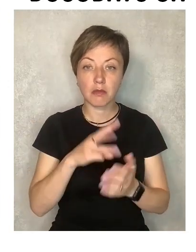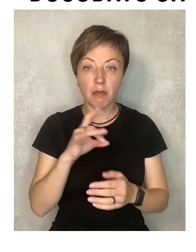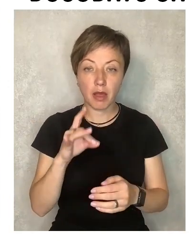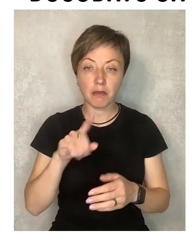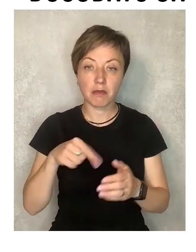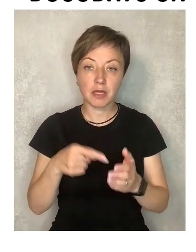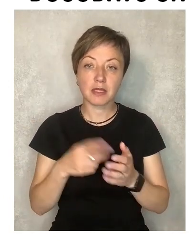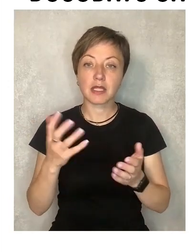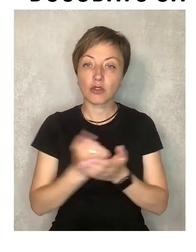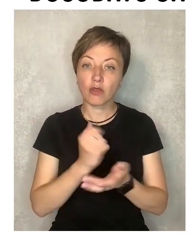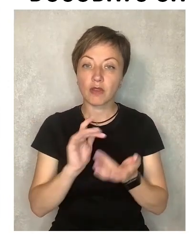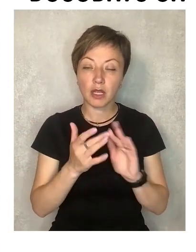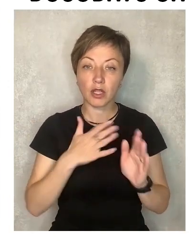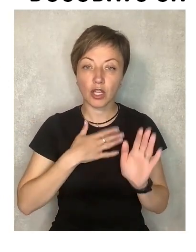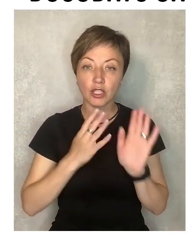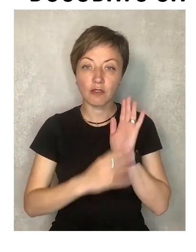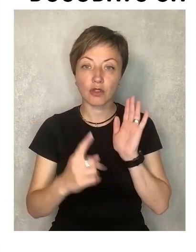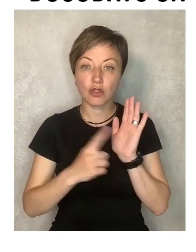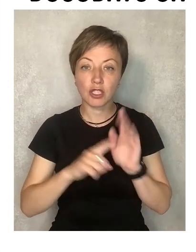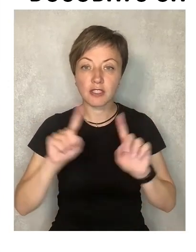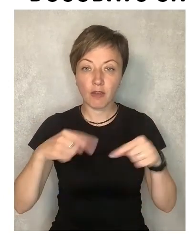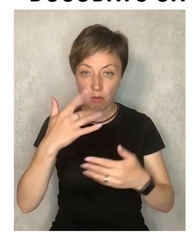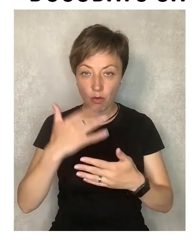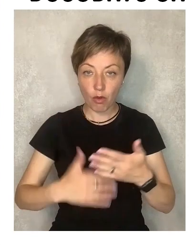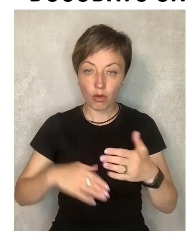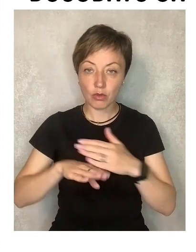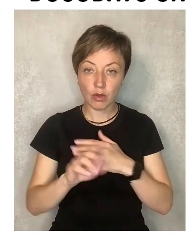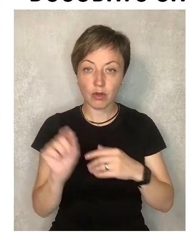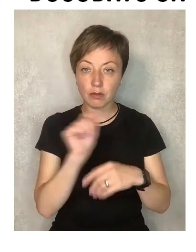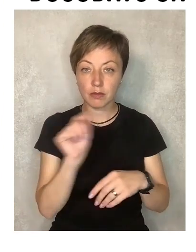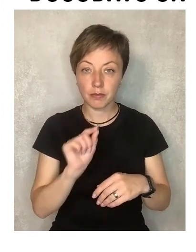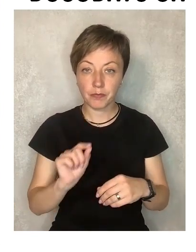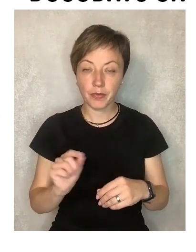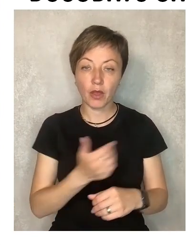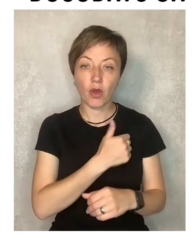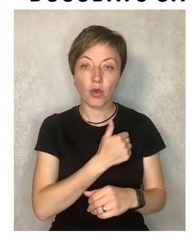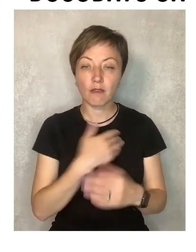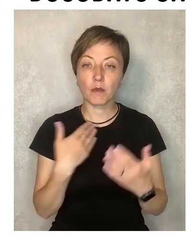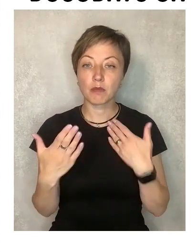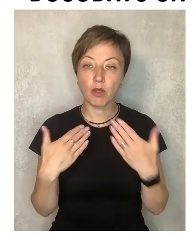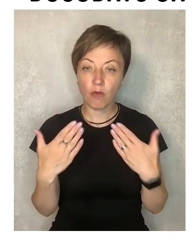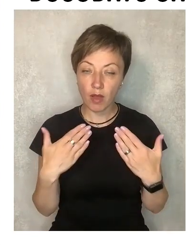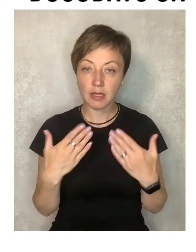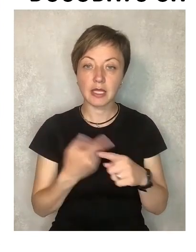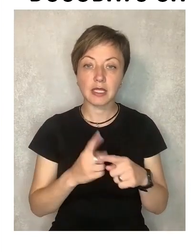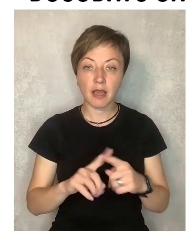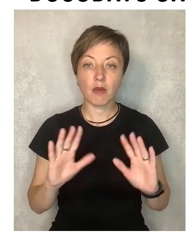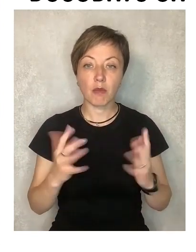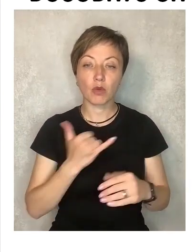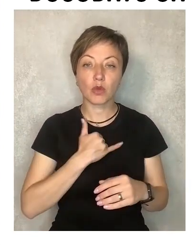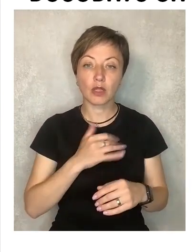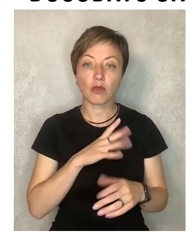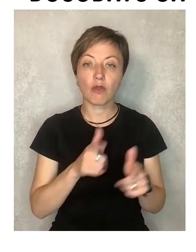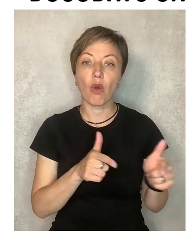там наші 96 вимог, роздрукував, помалював маркером і дуже хотів поспілкуватись. На цей випадок у нас був готовий